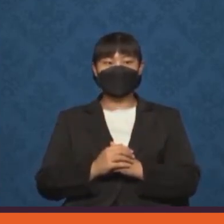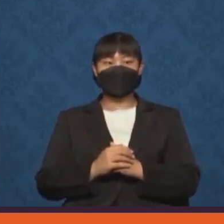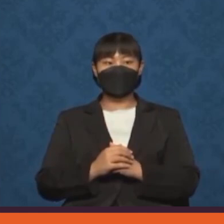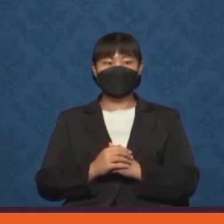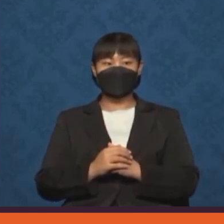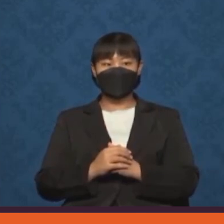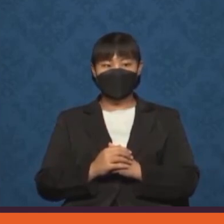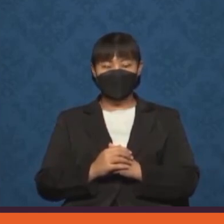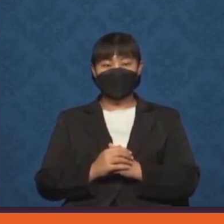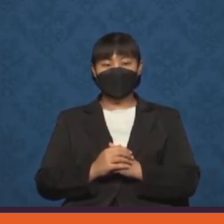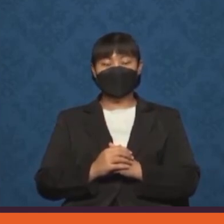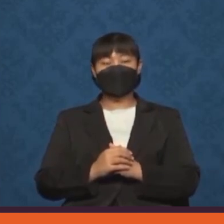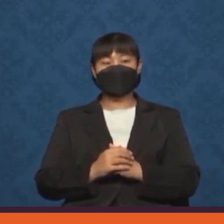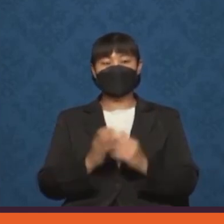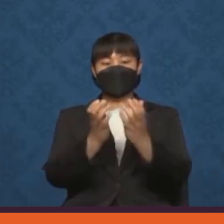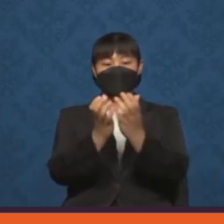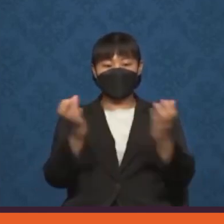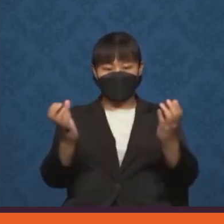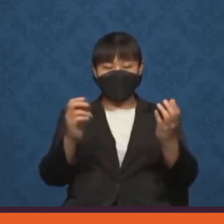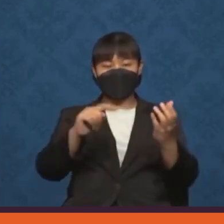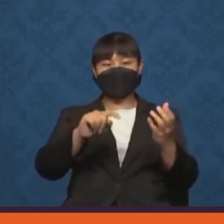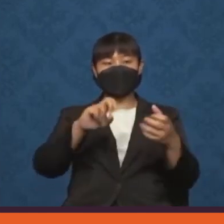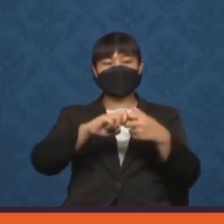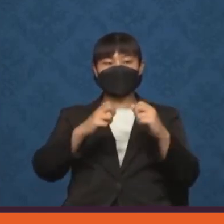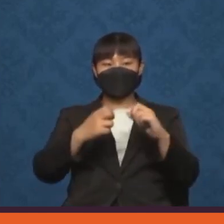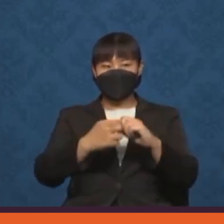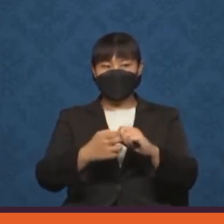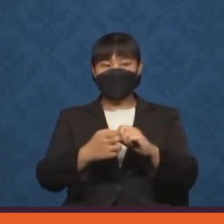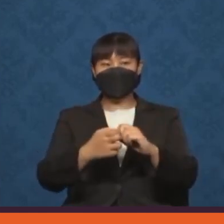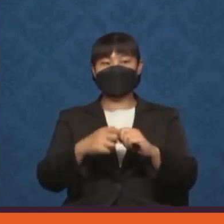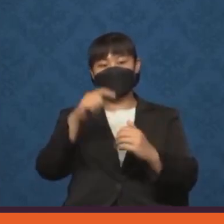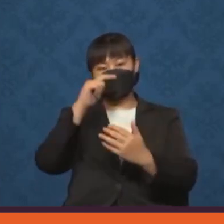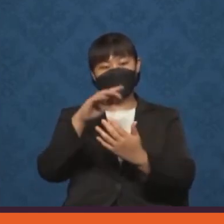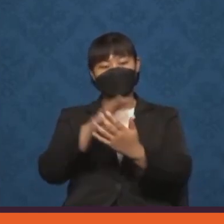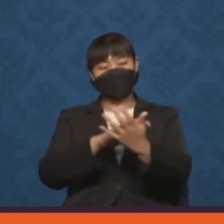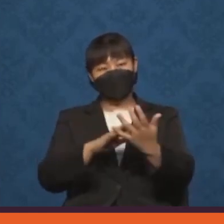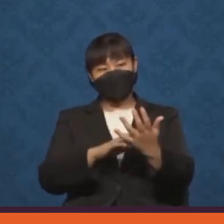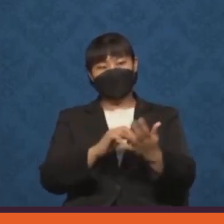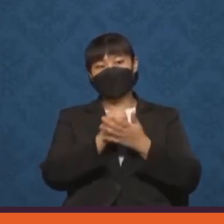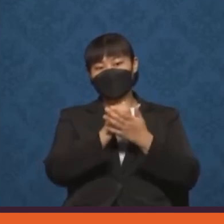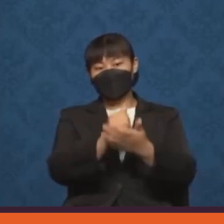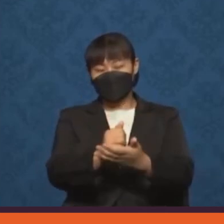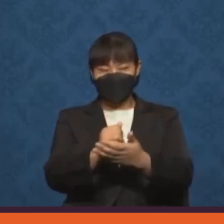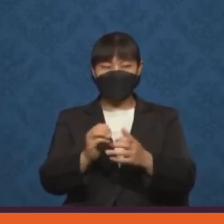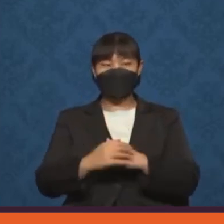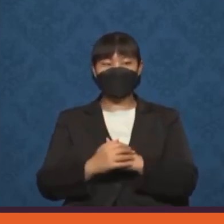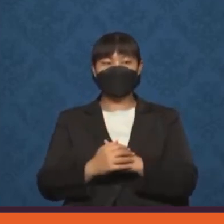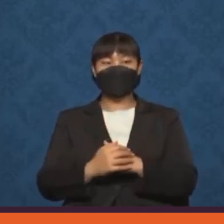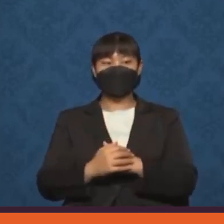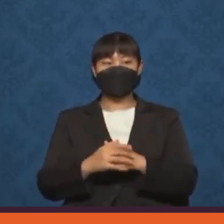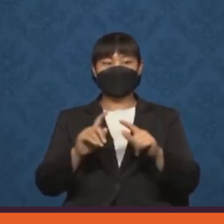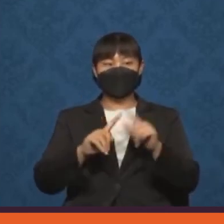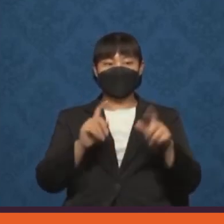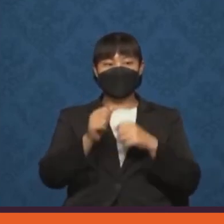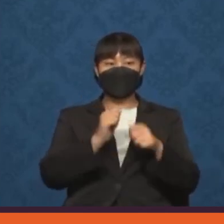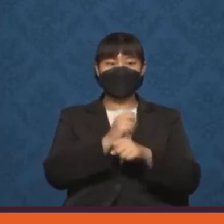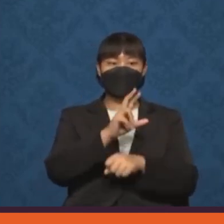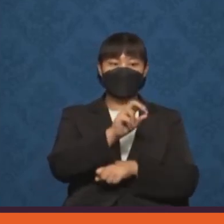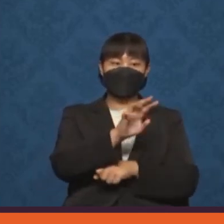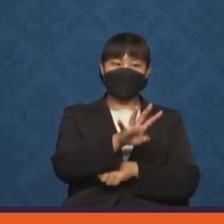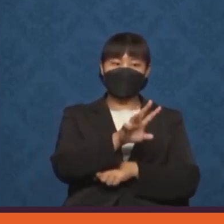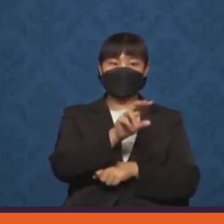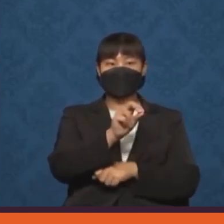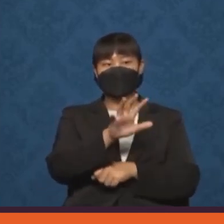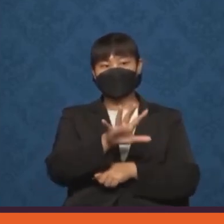งก็คือเอารัฐธรรมนูญมาแก้ไขปัญหานะครับที่เกิดขึ้นในประเทศเพียงแต่ว่าปัญหาในช่วงเวลาปี34 35จนไปถึง